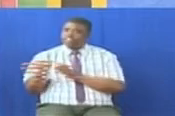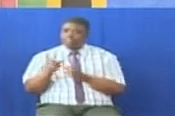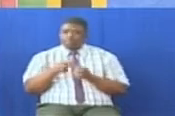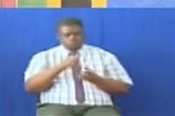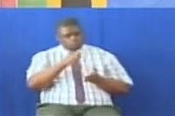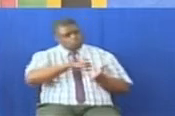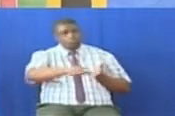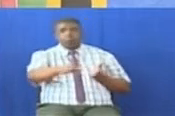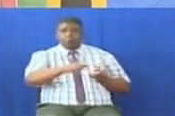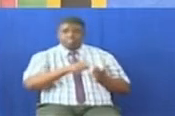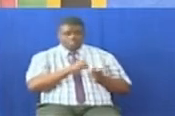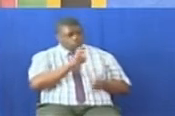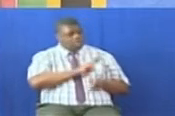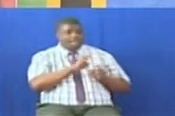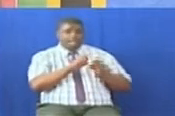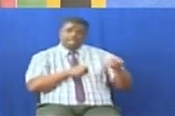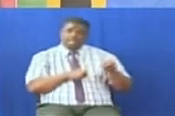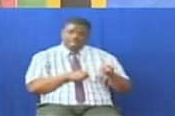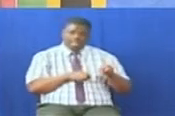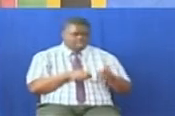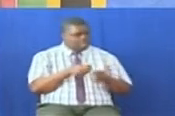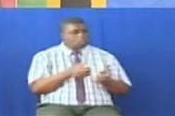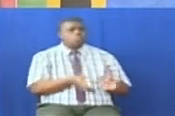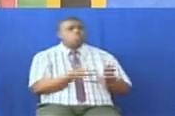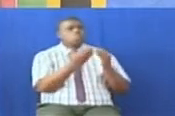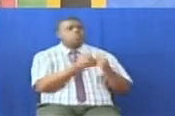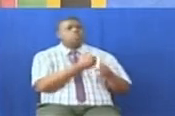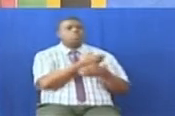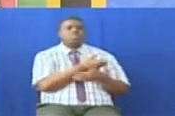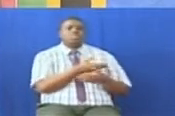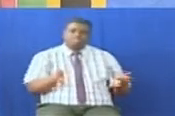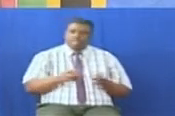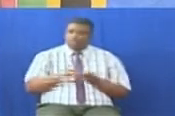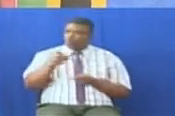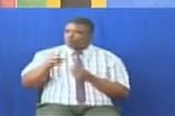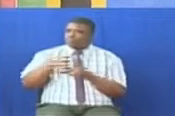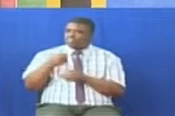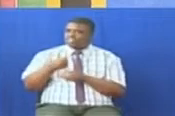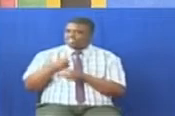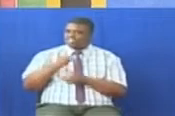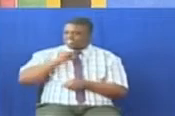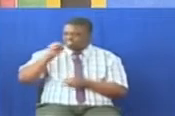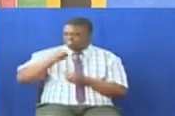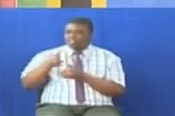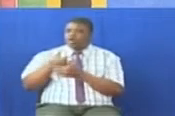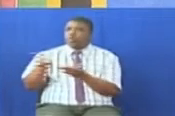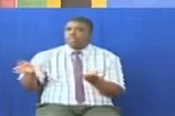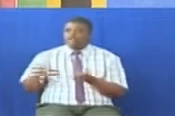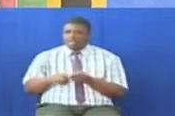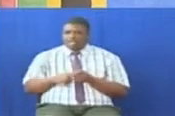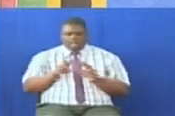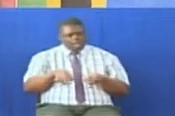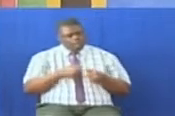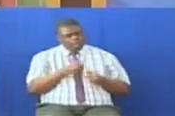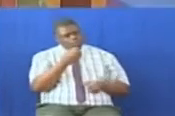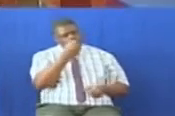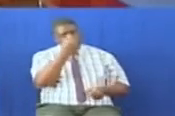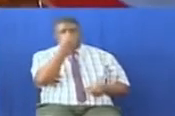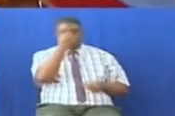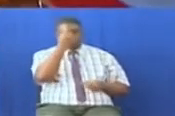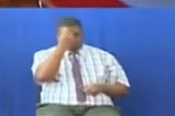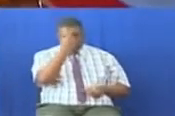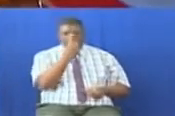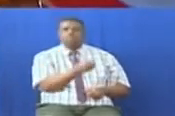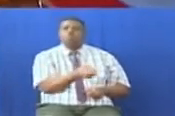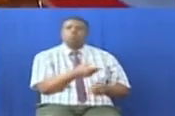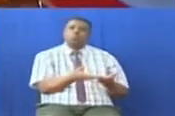halmashauri zetu za wilaya ama hazina uwezo, au watumishi walioko hawana sifa, au watumishi walioko hawana uweledi, au watumishi